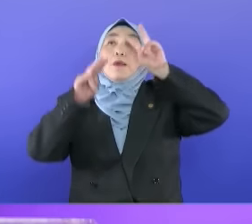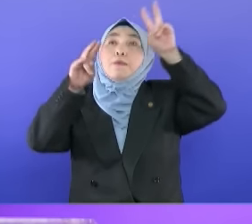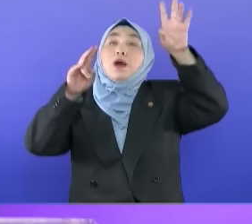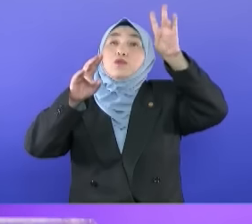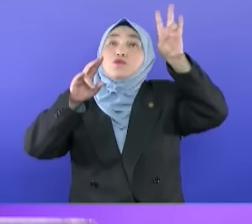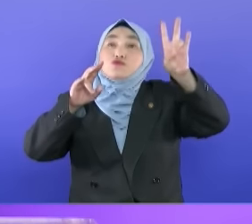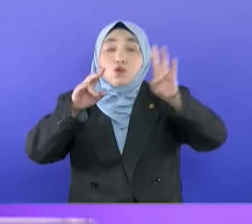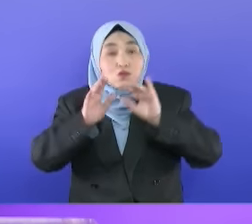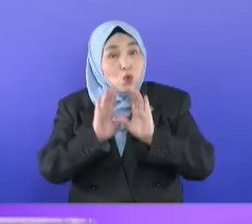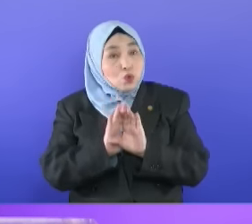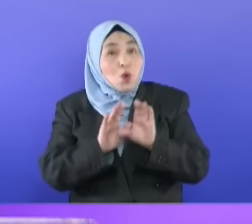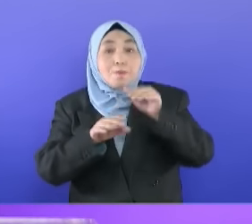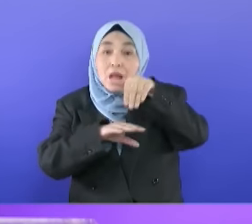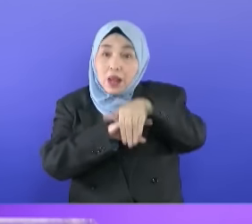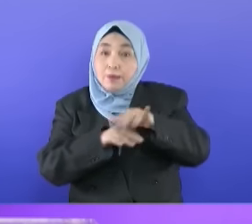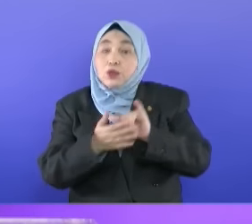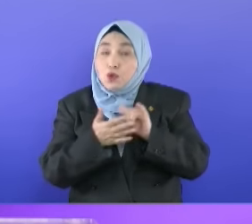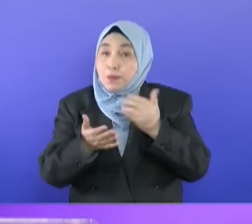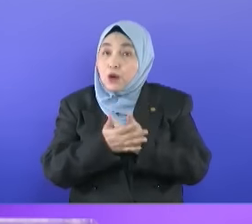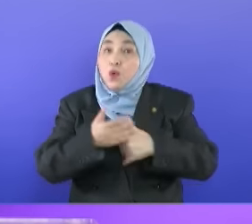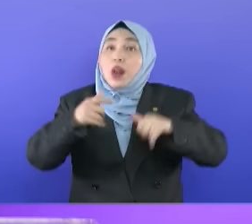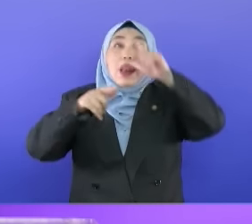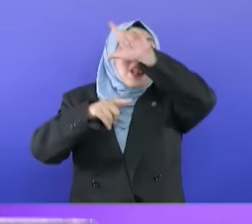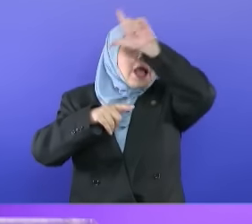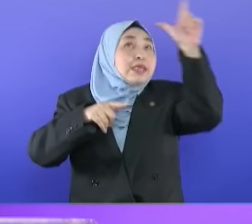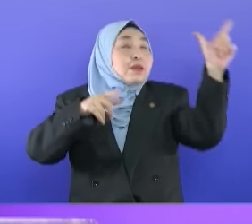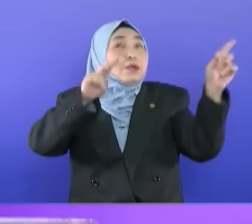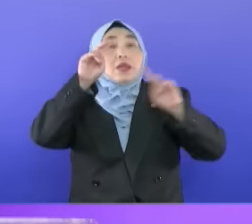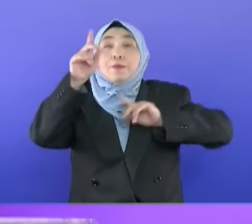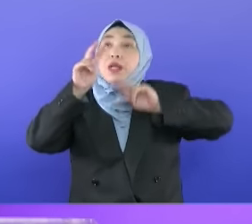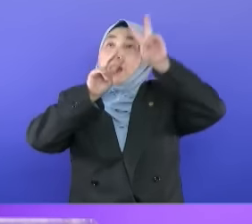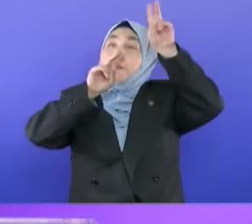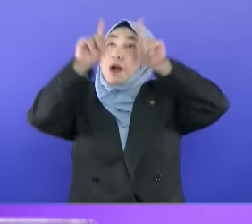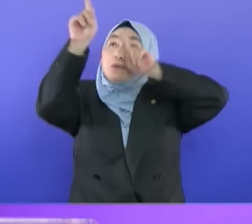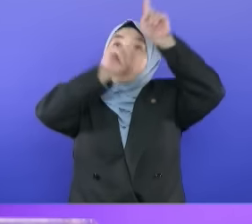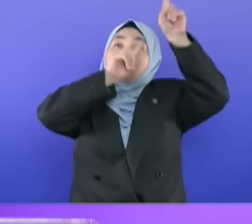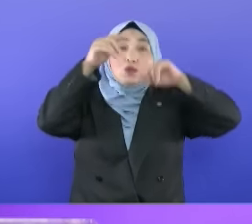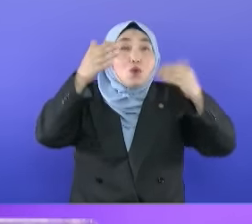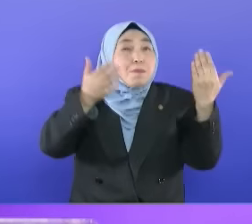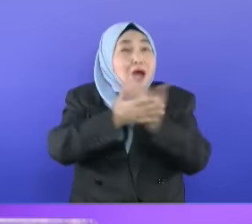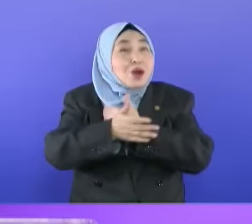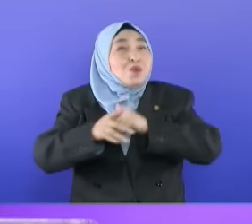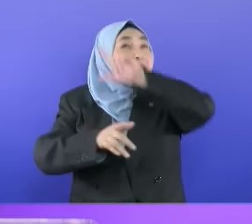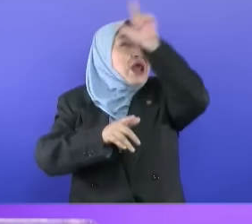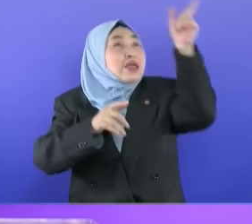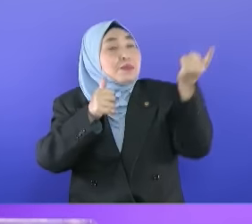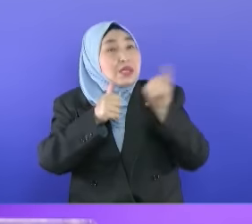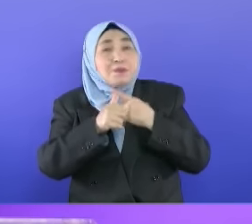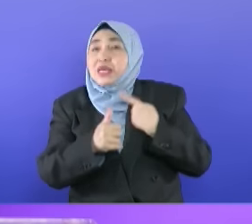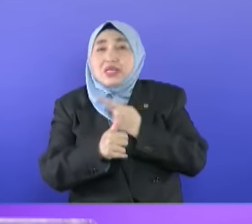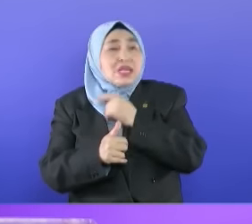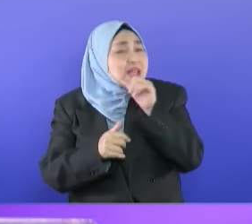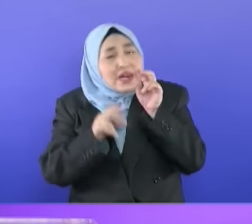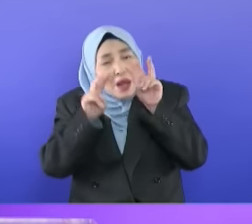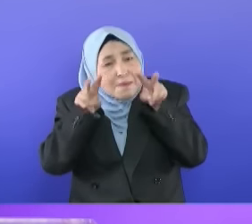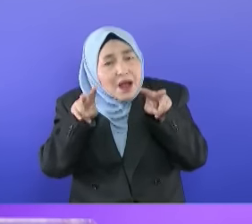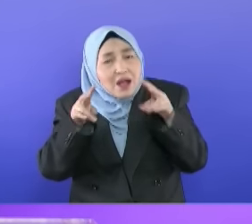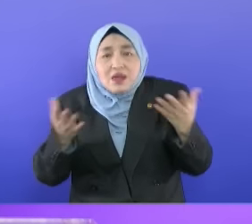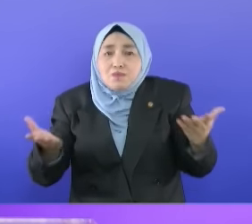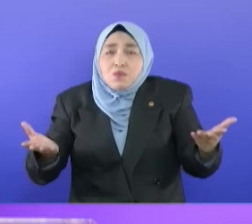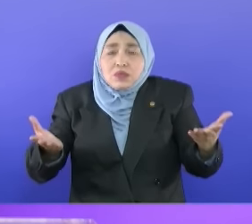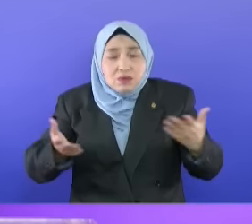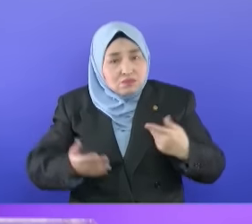contohnya itu baru langit pertama misalnya nampak bintang yang jauh tersebut itu bau lagi pertama yang kita tak nampak yang mungkin